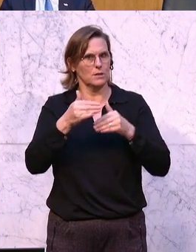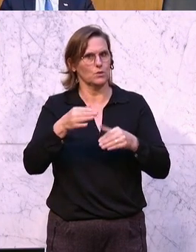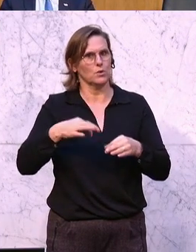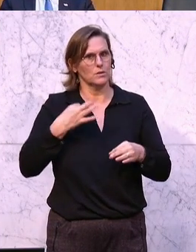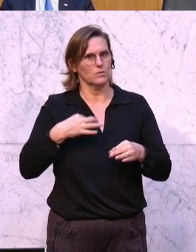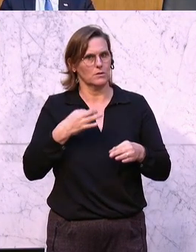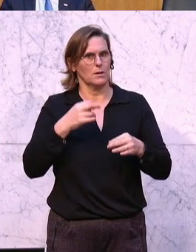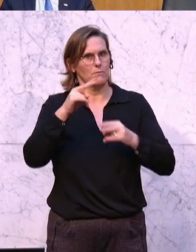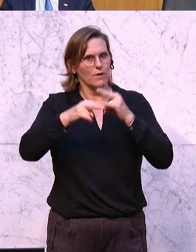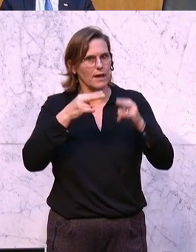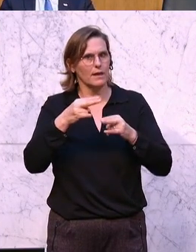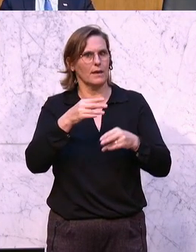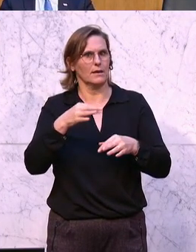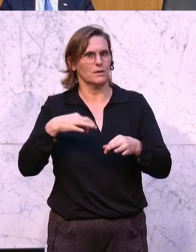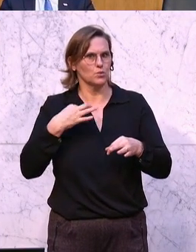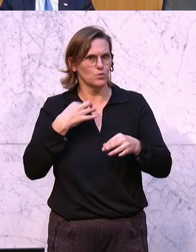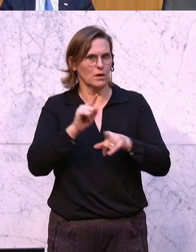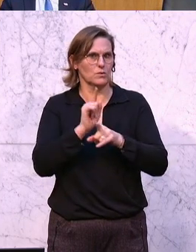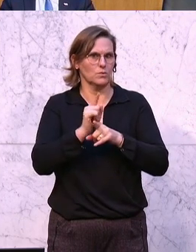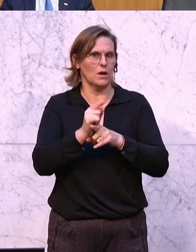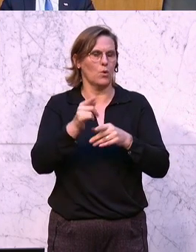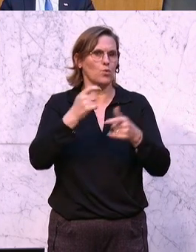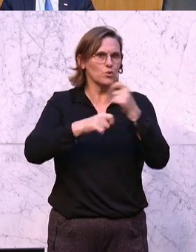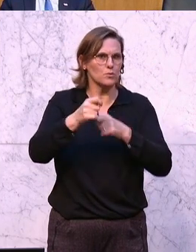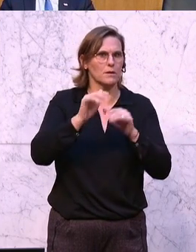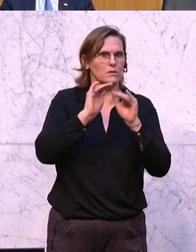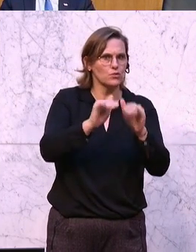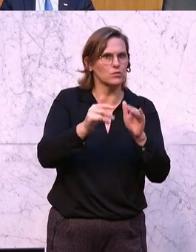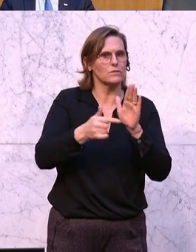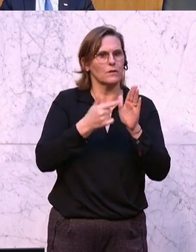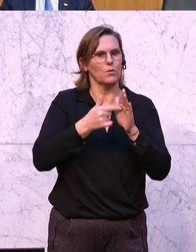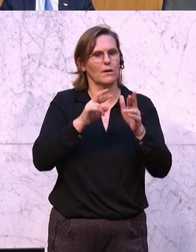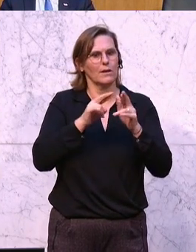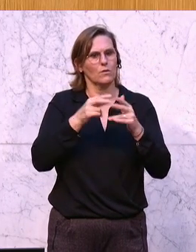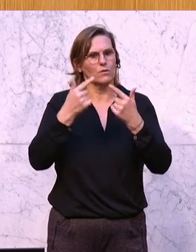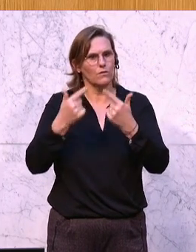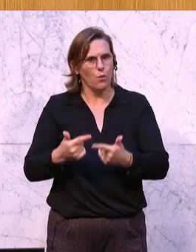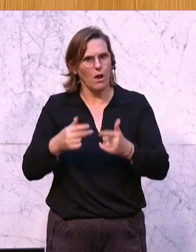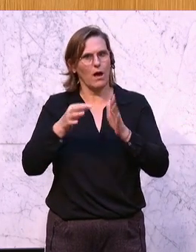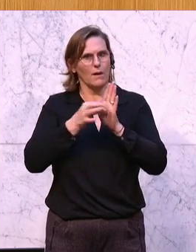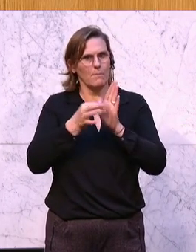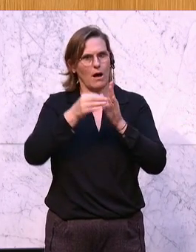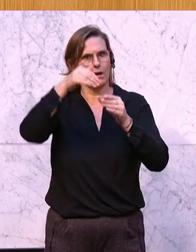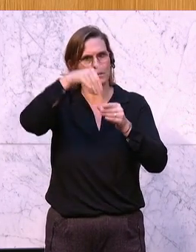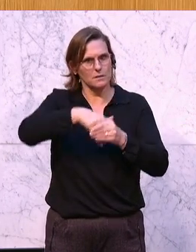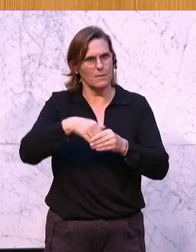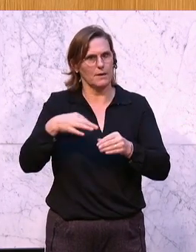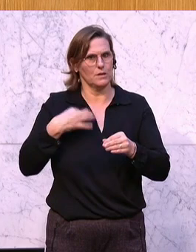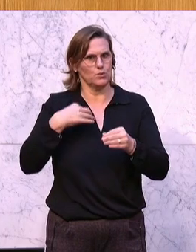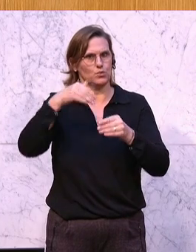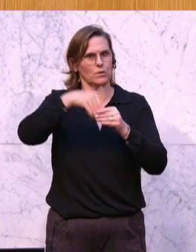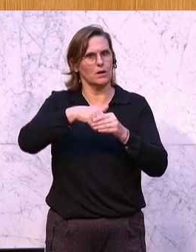Gesundheit, Pflege und Konsumentenschutz wird aufgefordert, dem Nationalrat umrierend eine Regierungsvorlage zuzuleiten, die folgenden Maßnahmen im österreichischen Gesundheitswesen